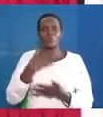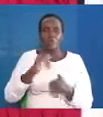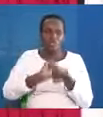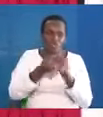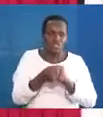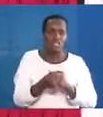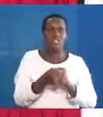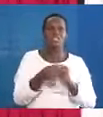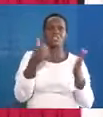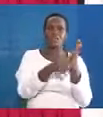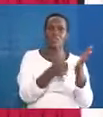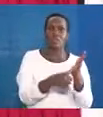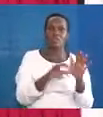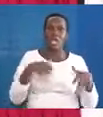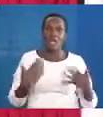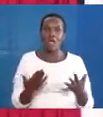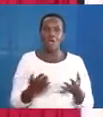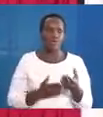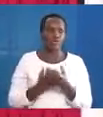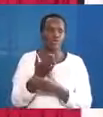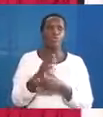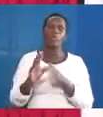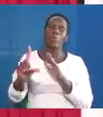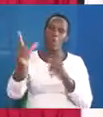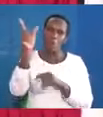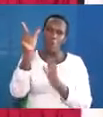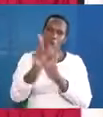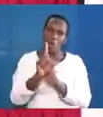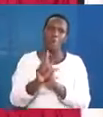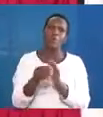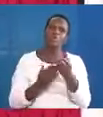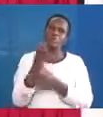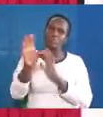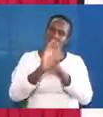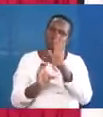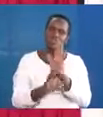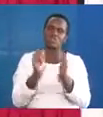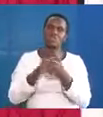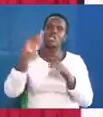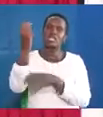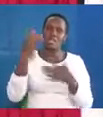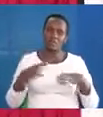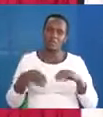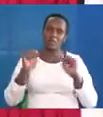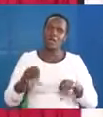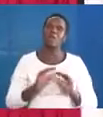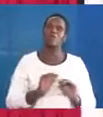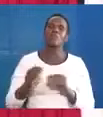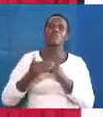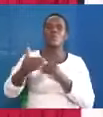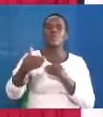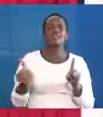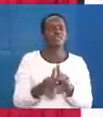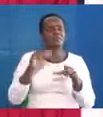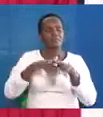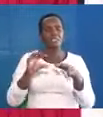kwa njia ya kikatiba, kwa njia ya kisheria, ndio Kenya isonge mbele na Wakenya wawe kitu kimoja. Hiyo ndio haja